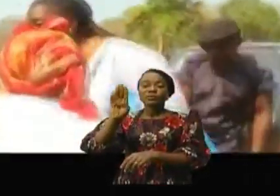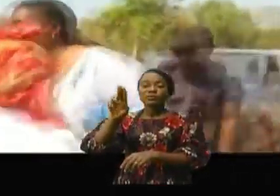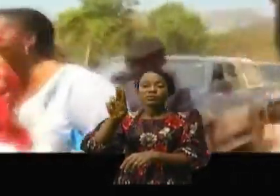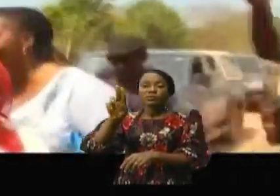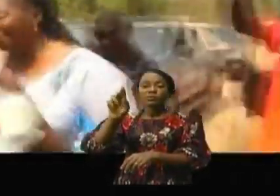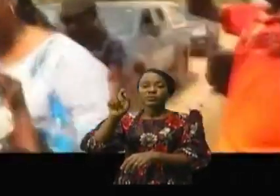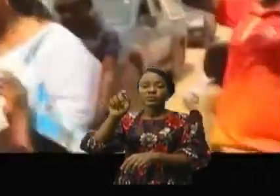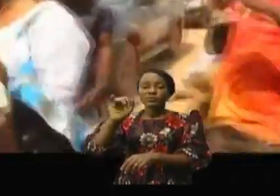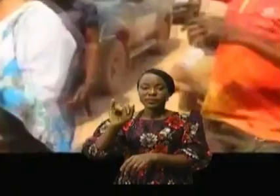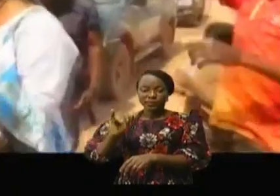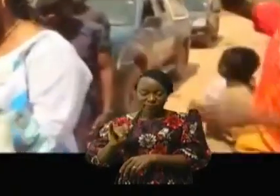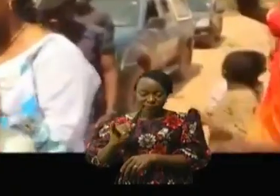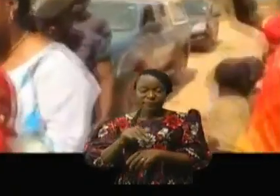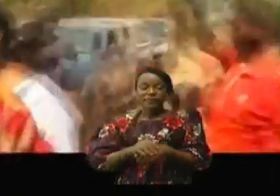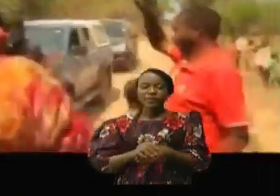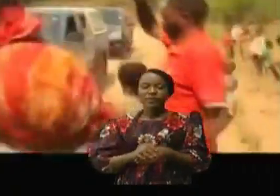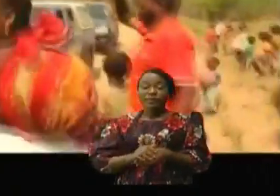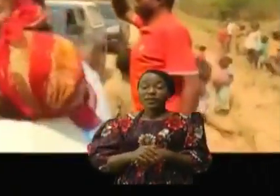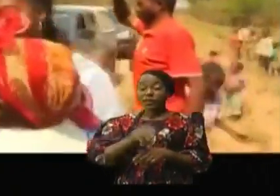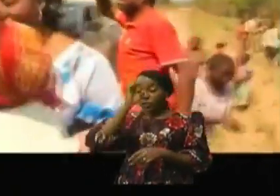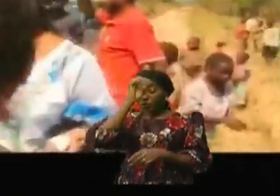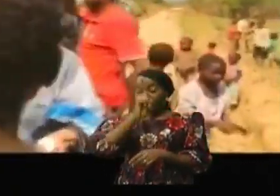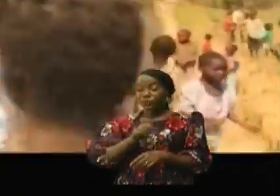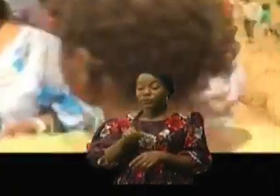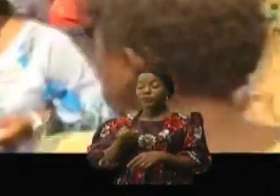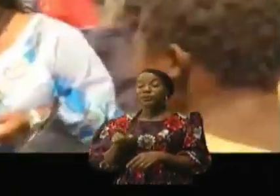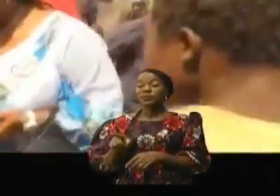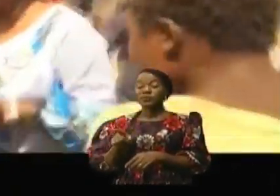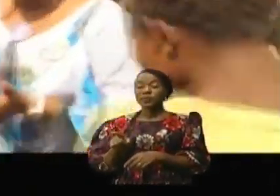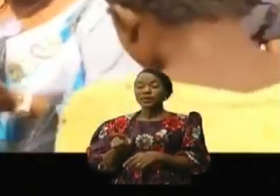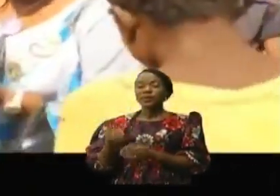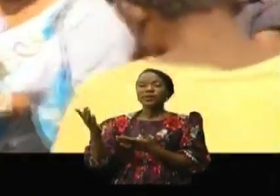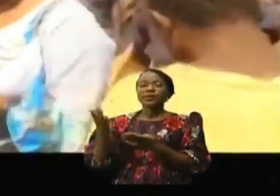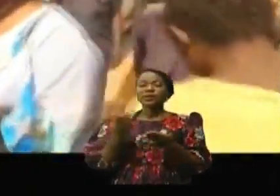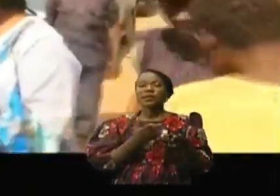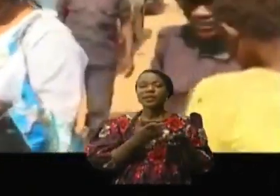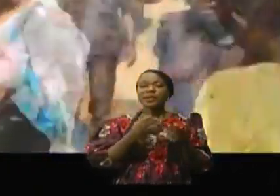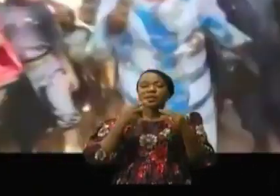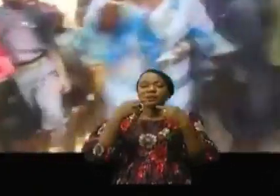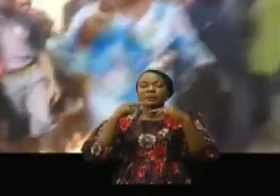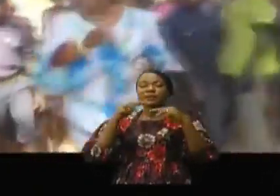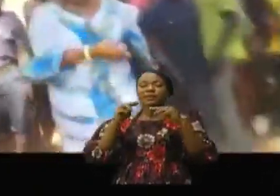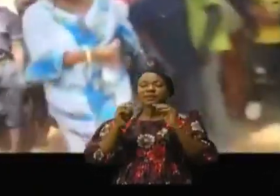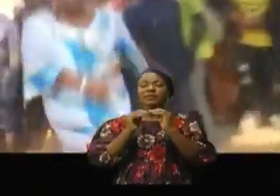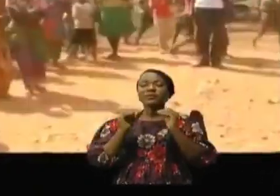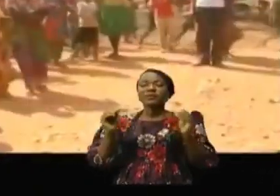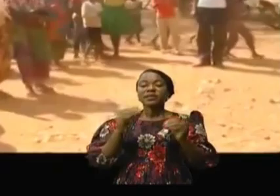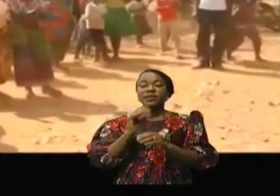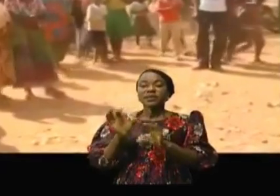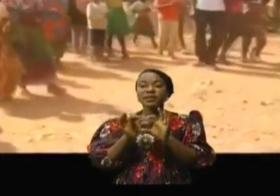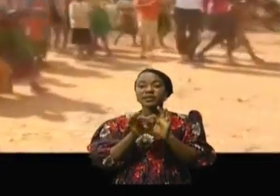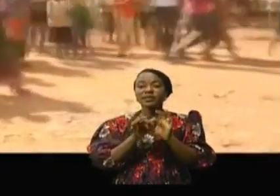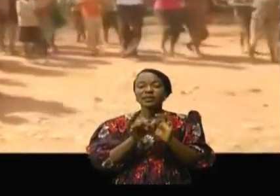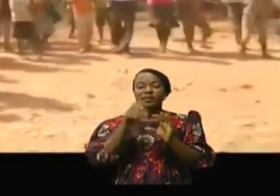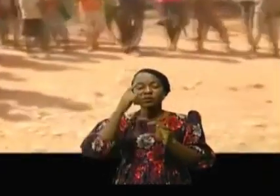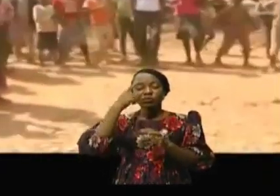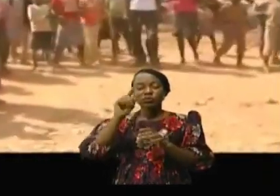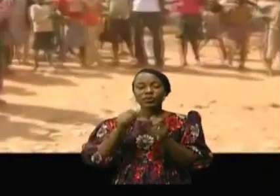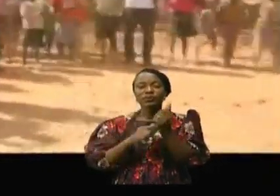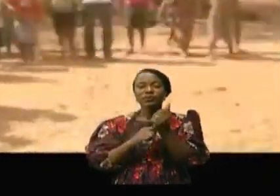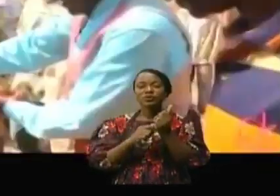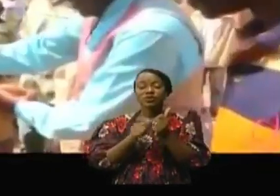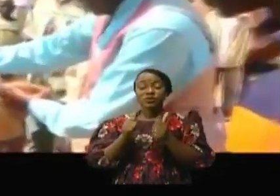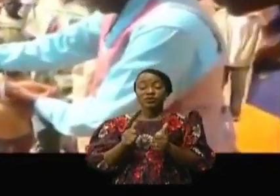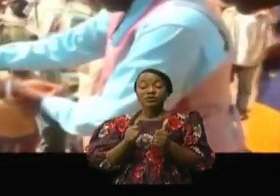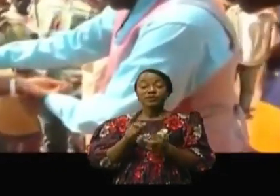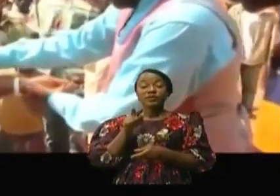l'honorable princesse Dominique Monongo Inamizi était porteuse d'un message de paix et d'unité pour les habitants de cette entité